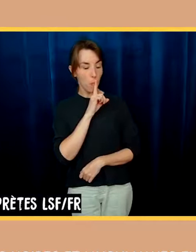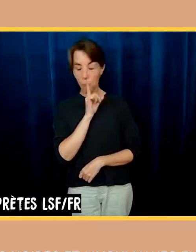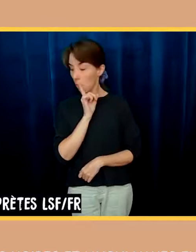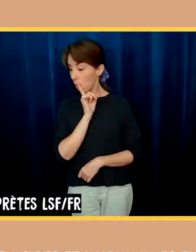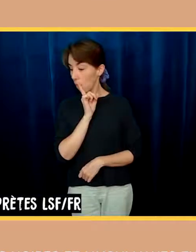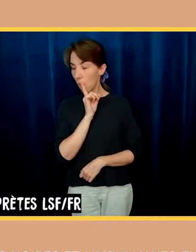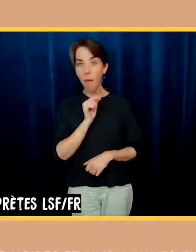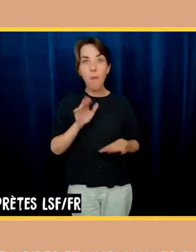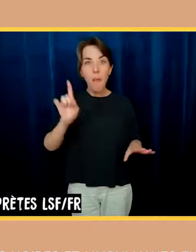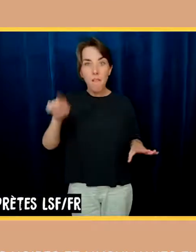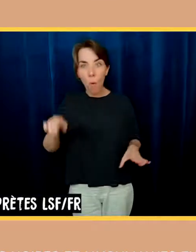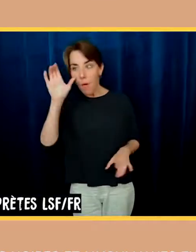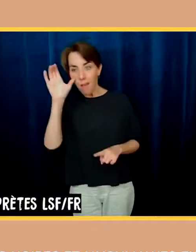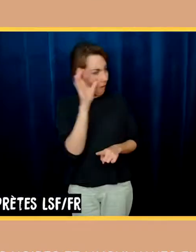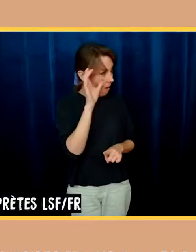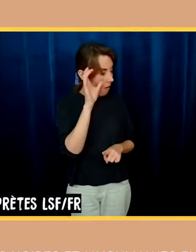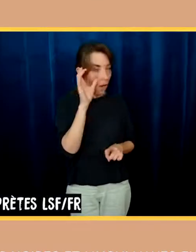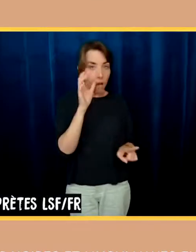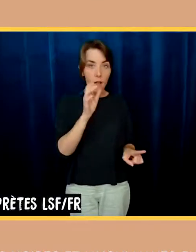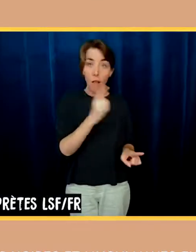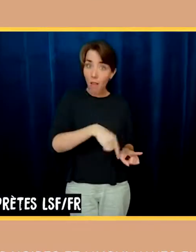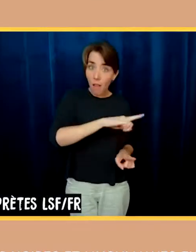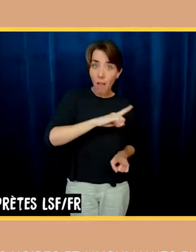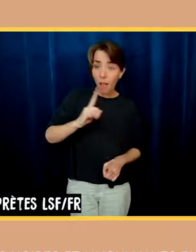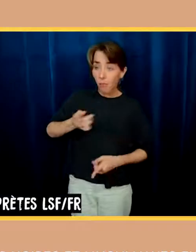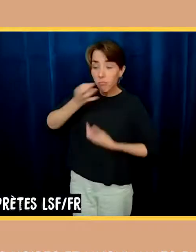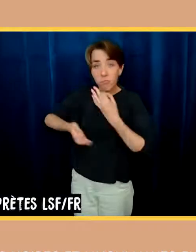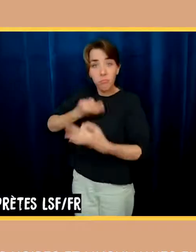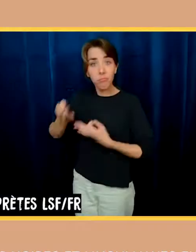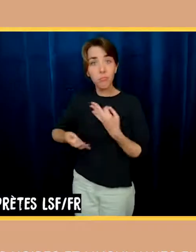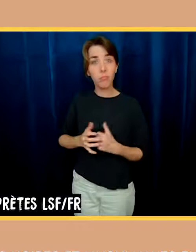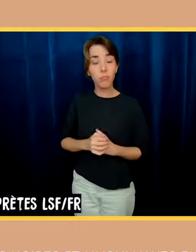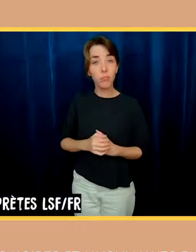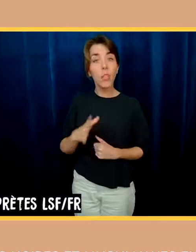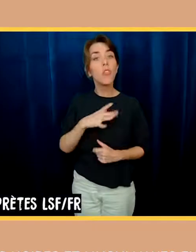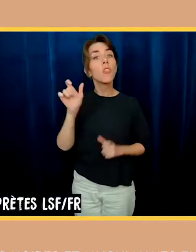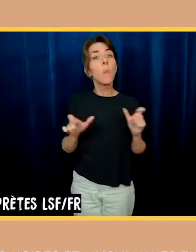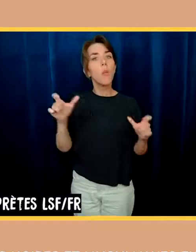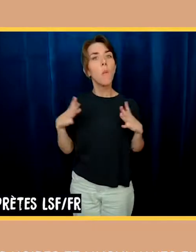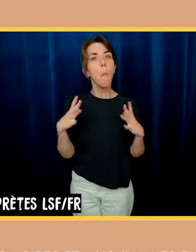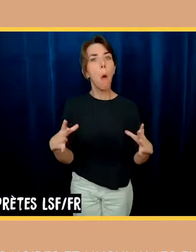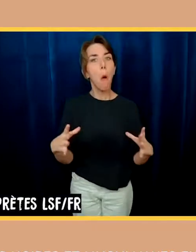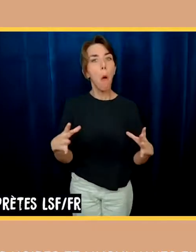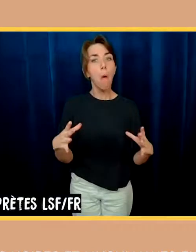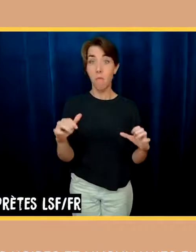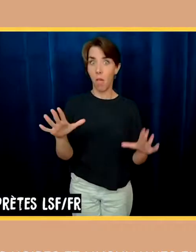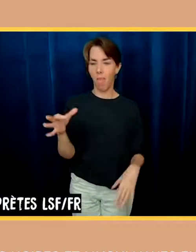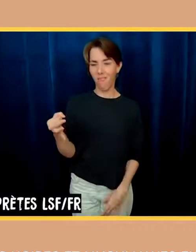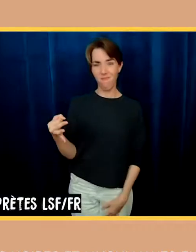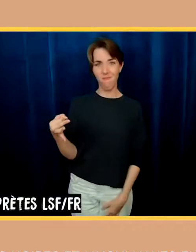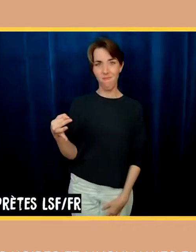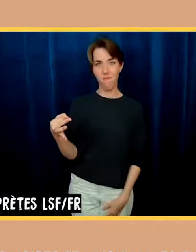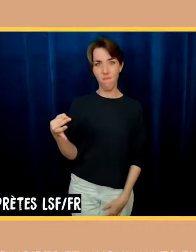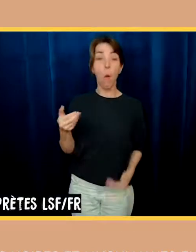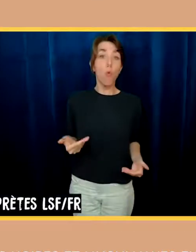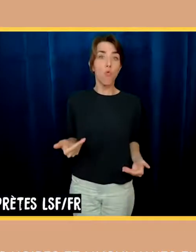parlent. Il y a des gens qui se mobilisent et qui effectivement réagissent, mais ils sont beaucoup trop minoritaires. Et au jour